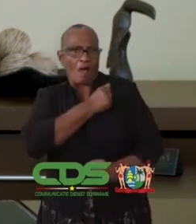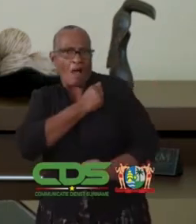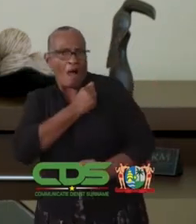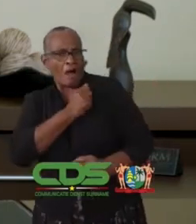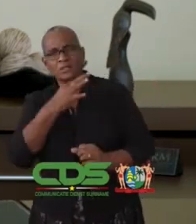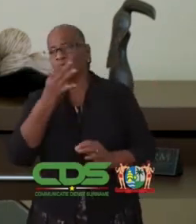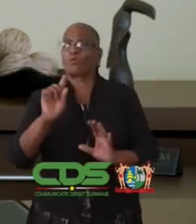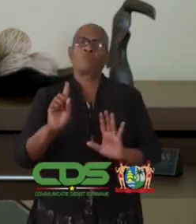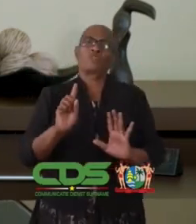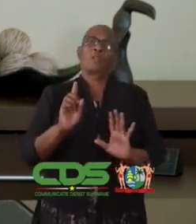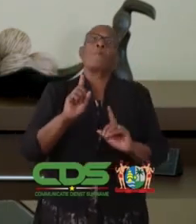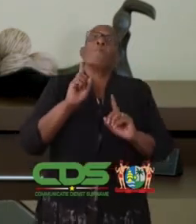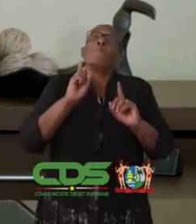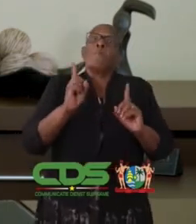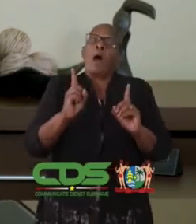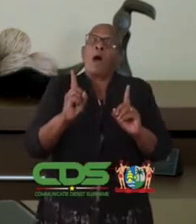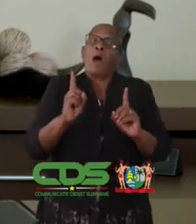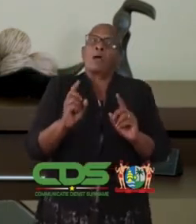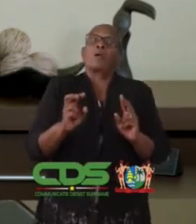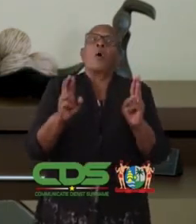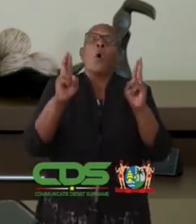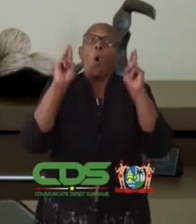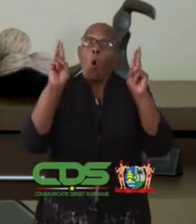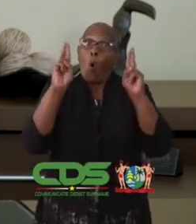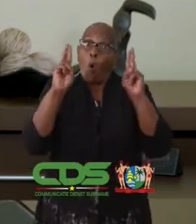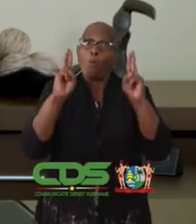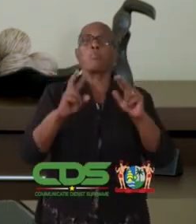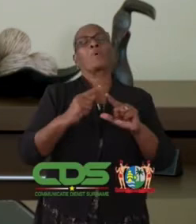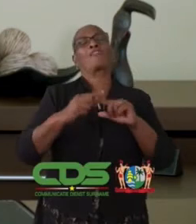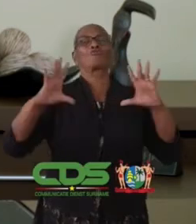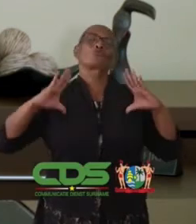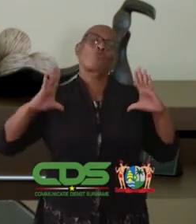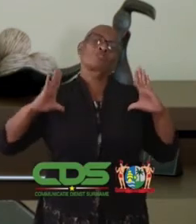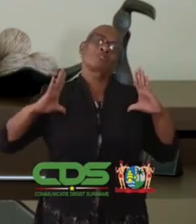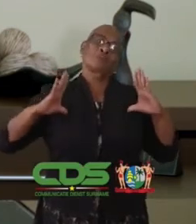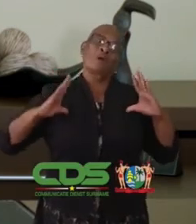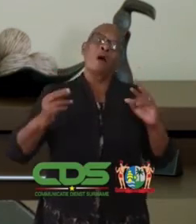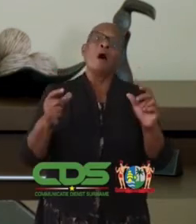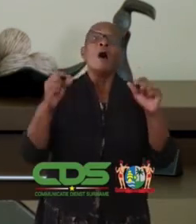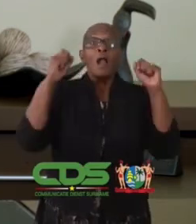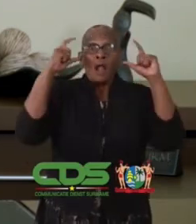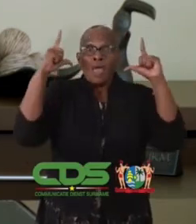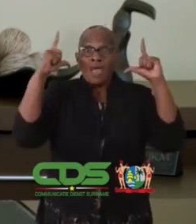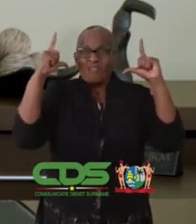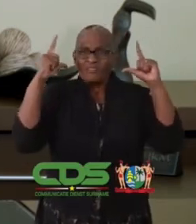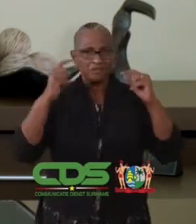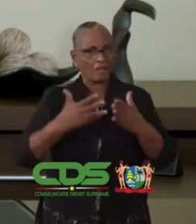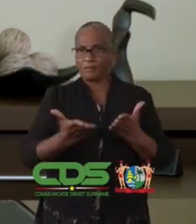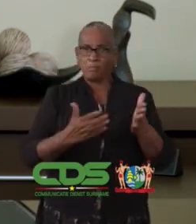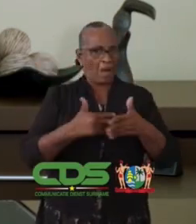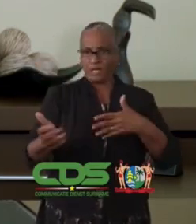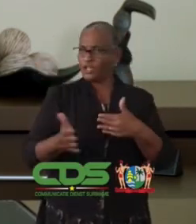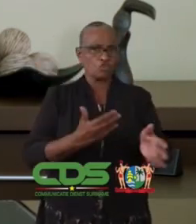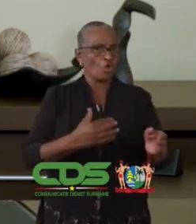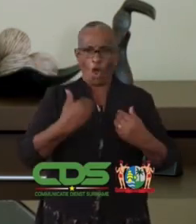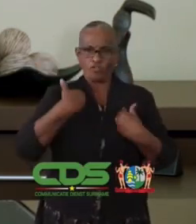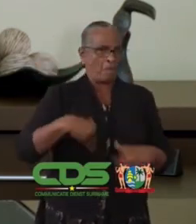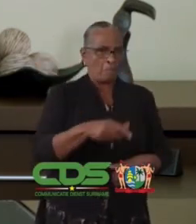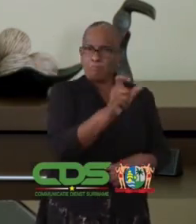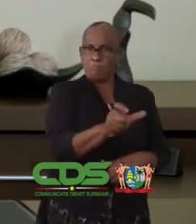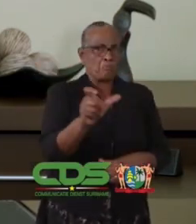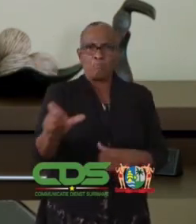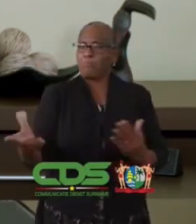wordt door angst, maar geleid wordt door hoop en trots. Een leven dat geen onderscheid maakt